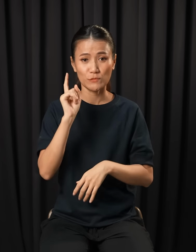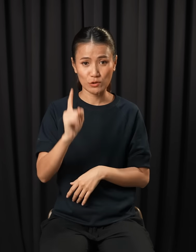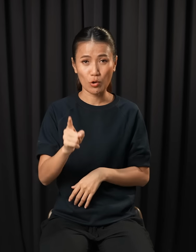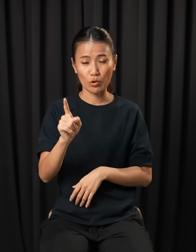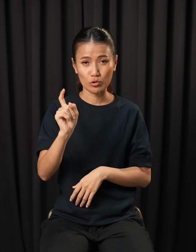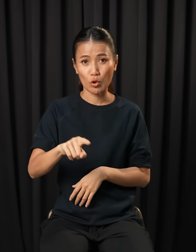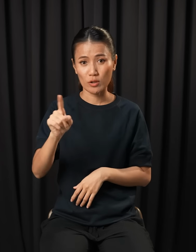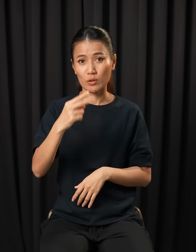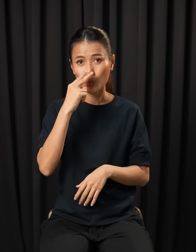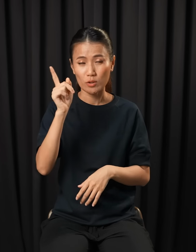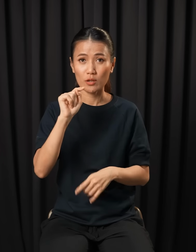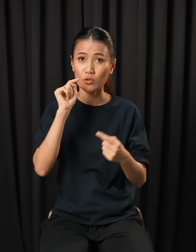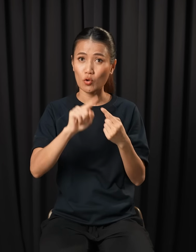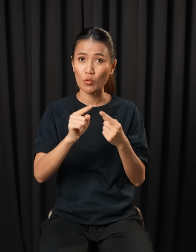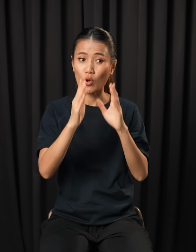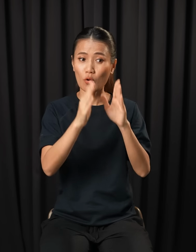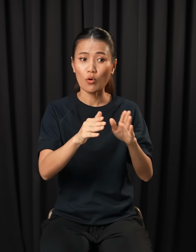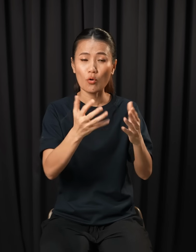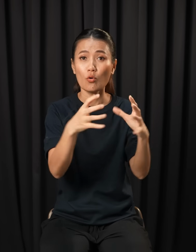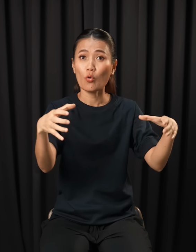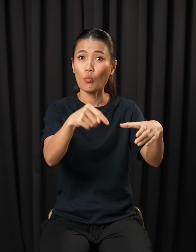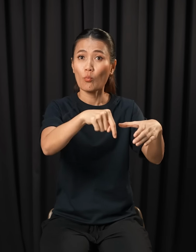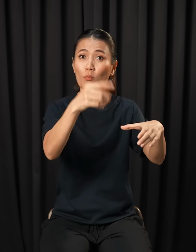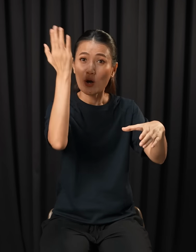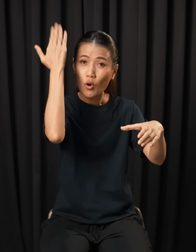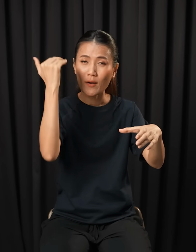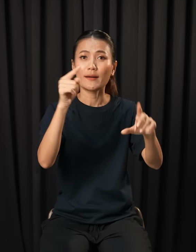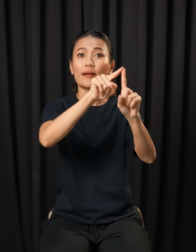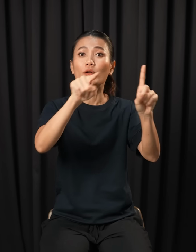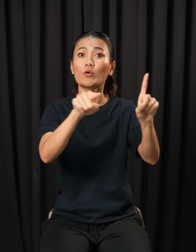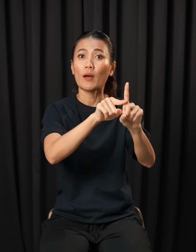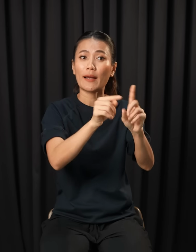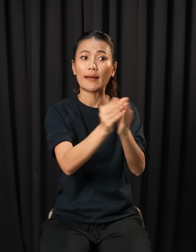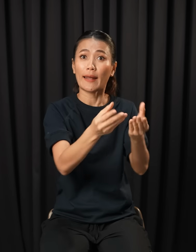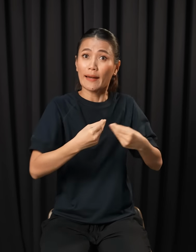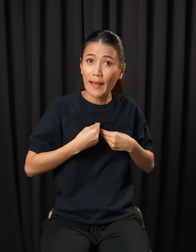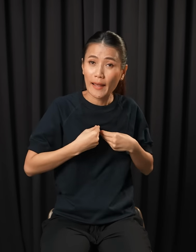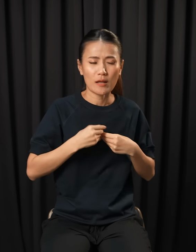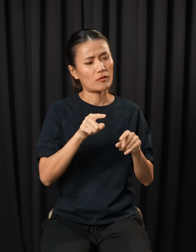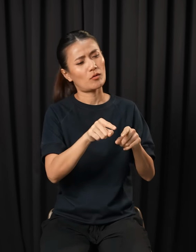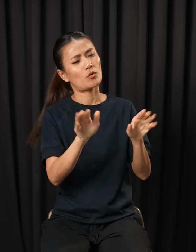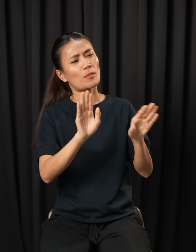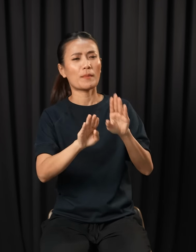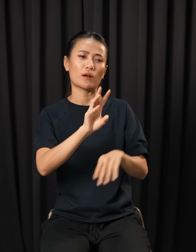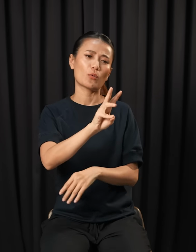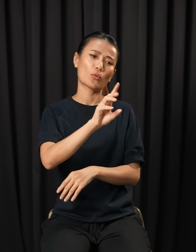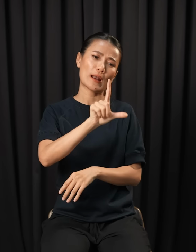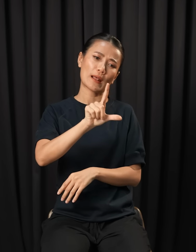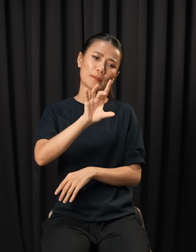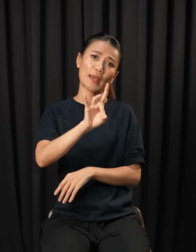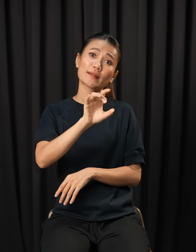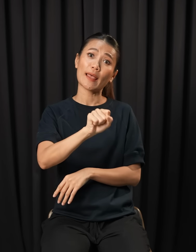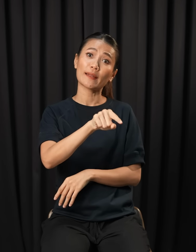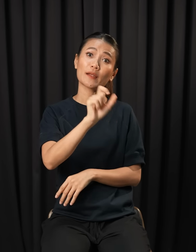ครั้งนี้คือด้านหนึ่งเนี่ยเราต้องสื่อสารกับคนที่เคย เลือกอนาคตใหม ่ครับ อย่าง